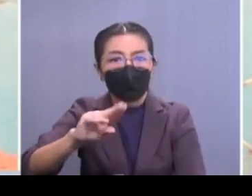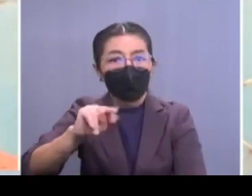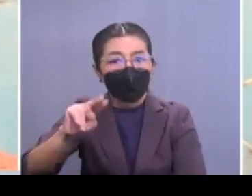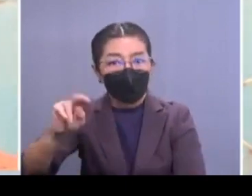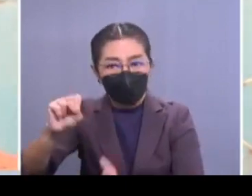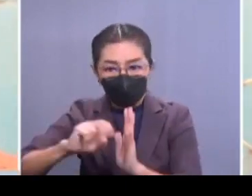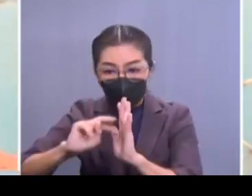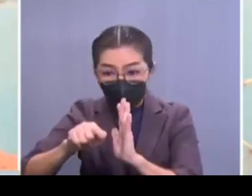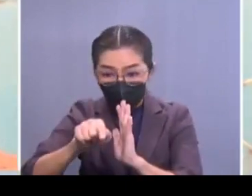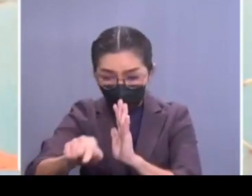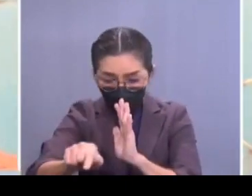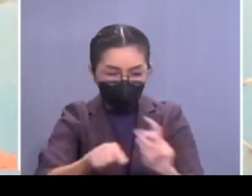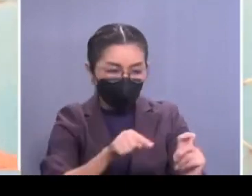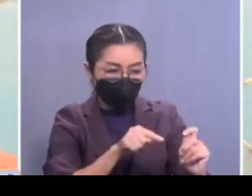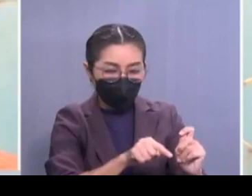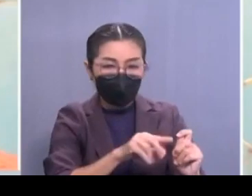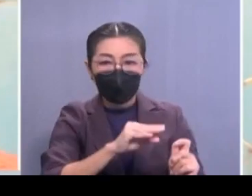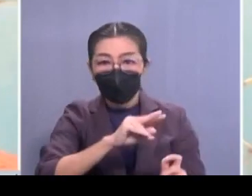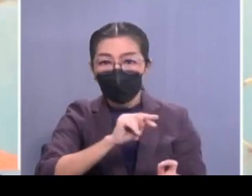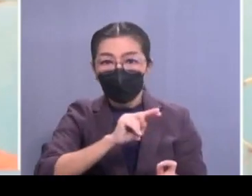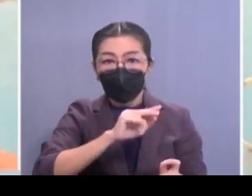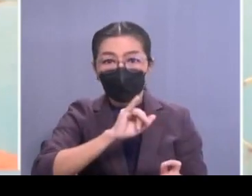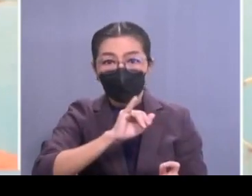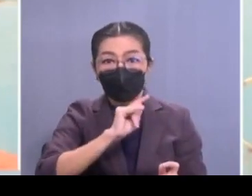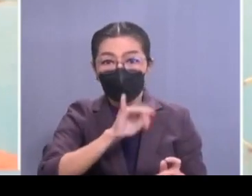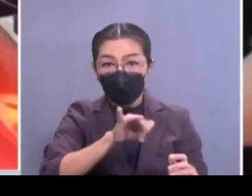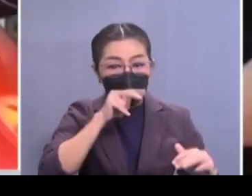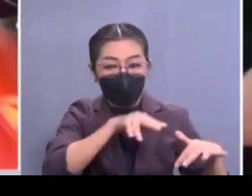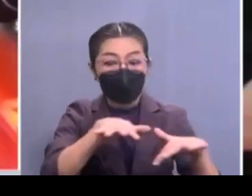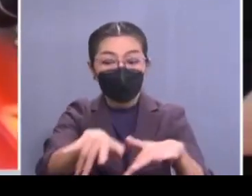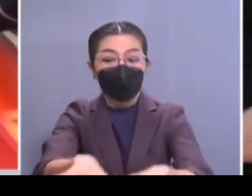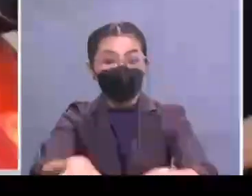ที่รับน้ำต่อจากอำเภอโนนไทยค่ะ